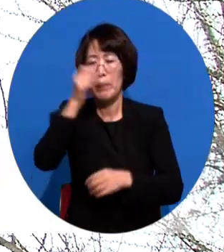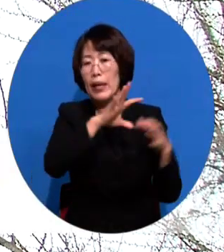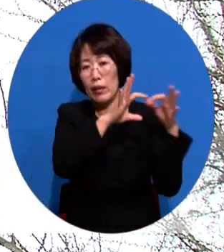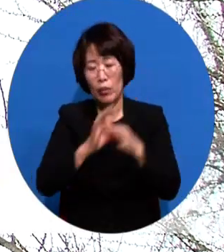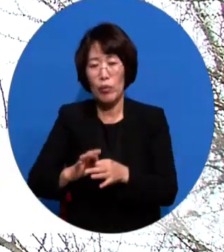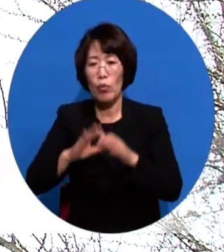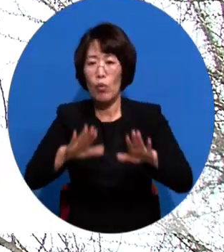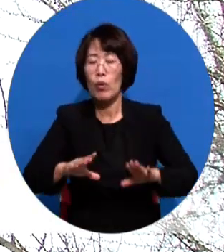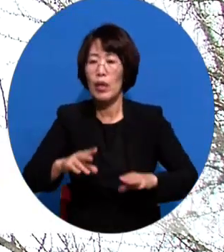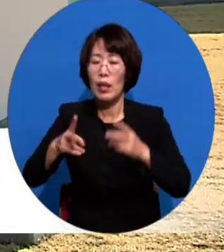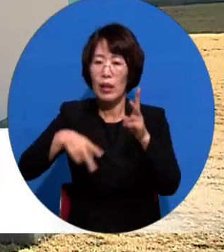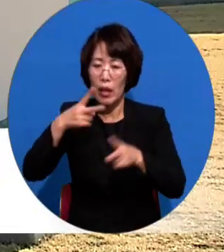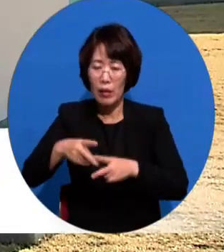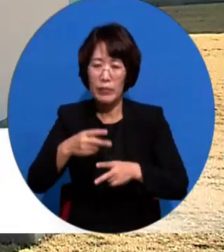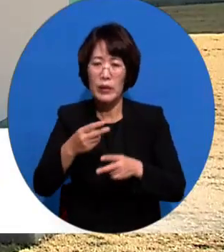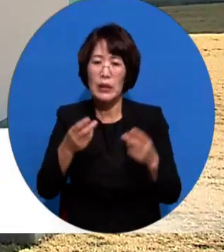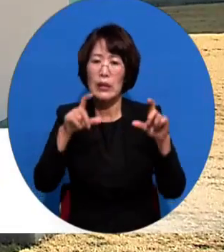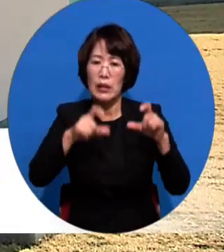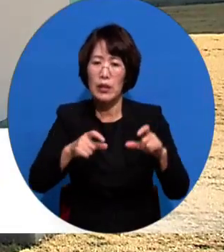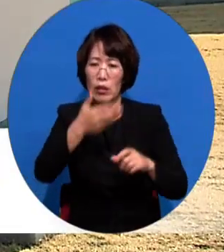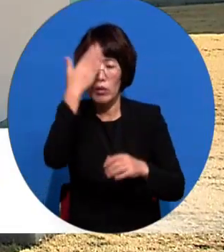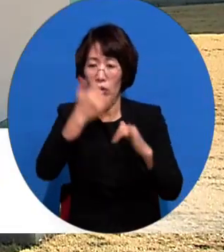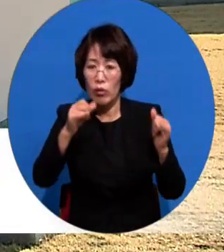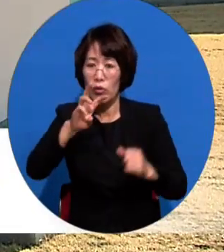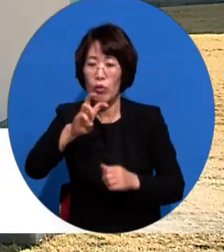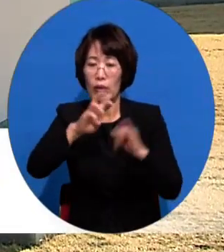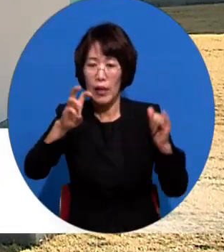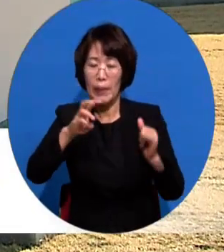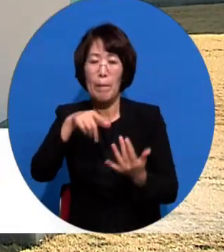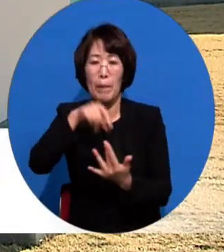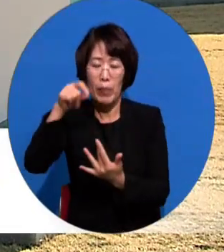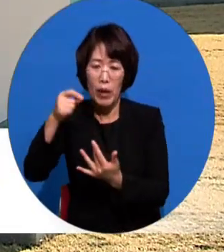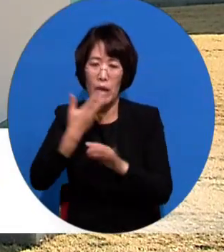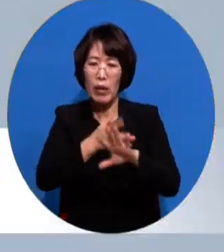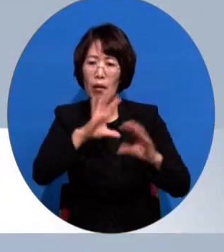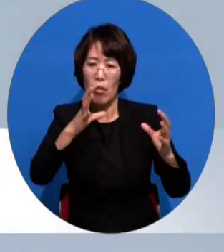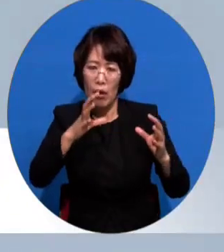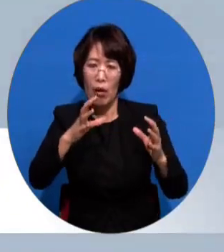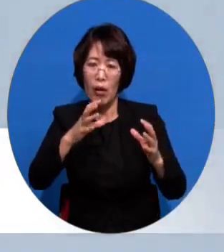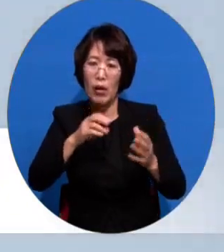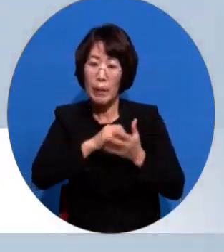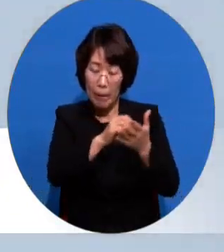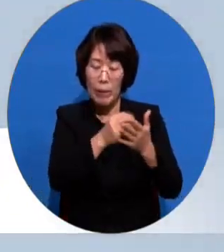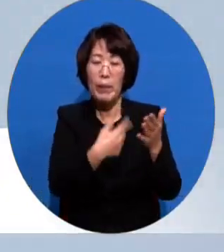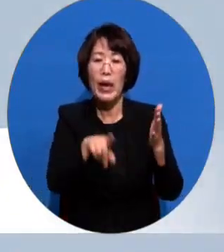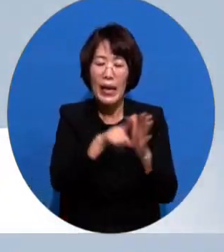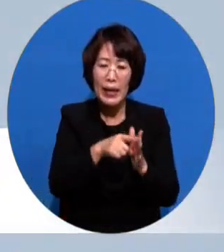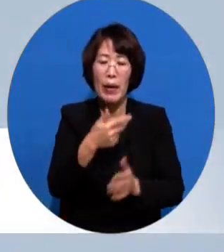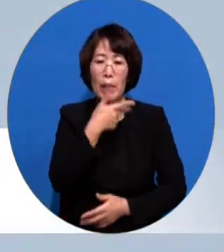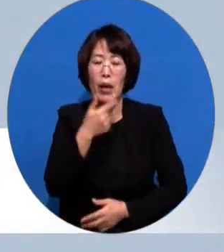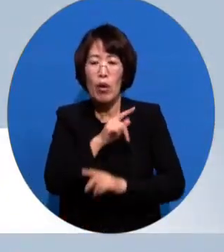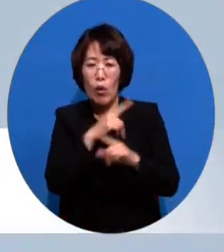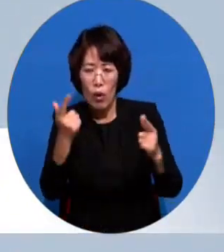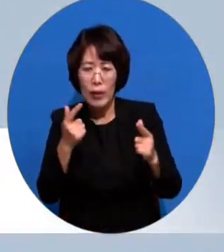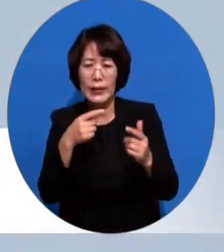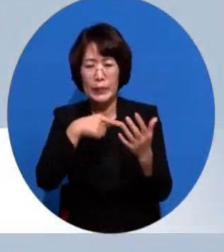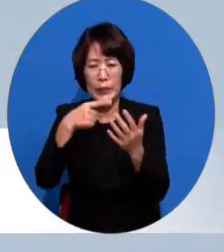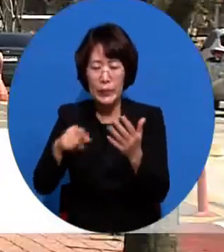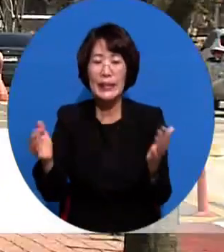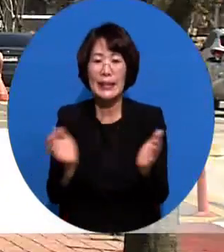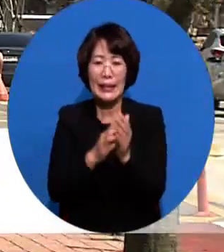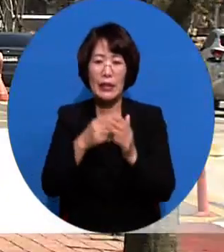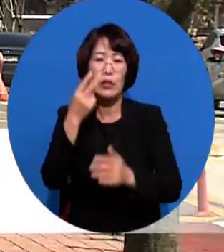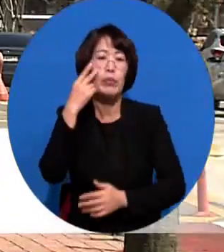목포대는 올해 사업으로 지역인재 3명을 선발해 해외취업에 필요한 언어 직무능력 향상 교육 등을 실시한 뒤